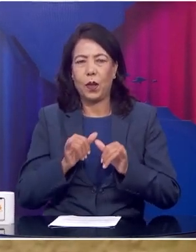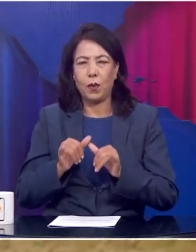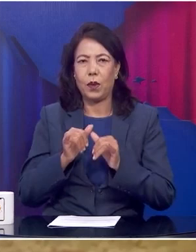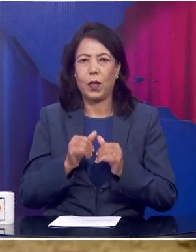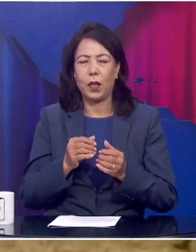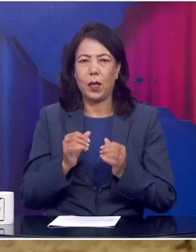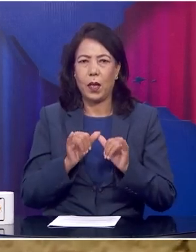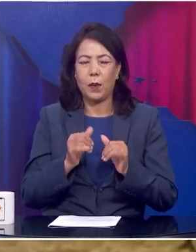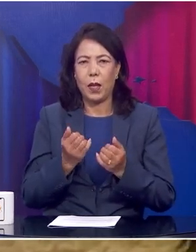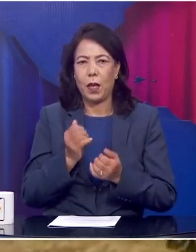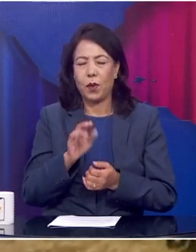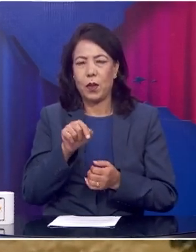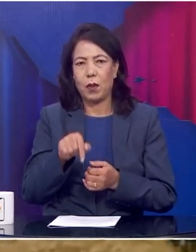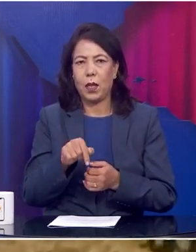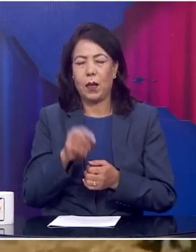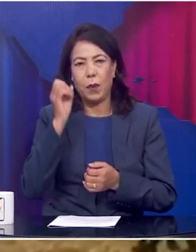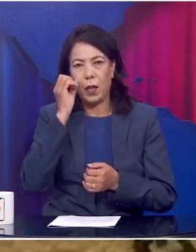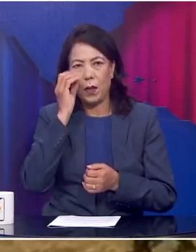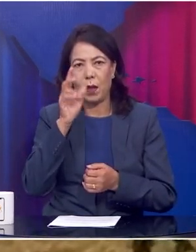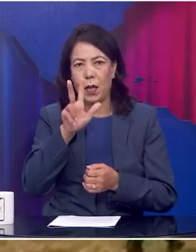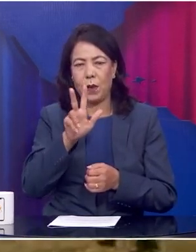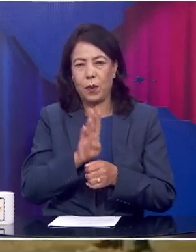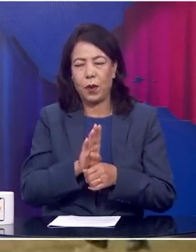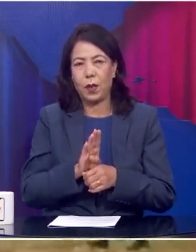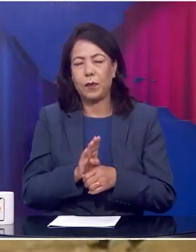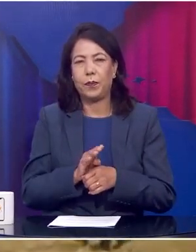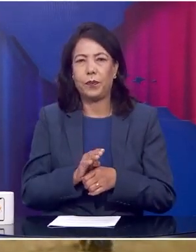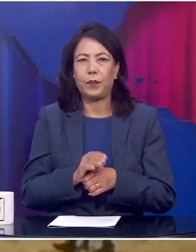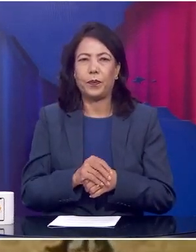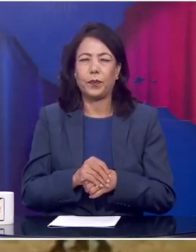र अहिले बिहान 8 बजे